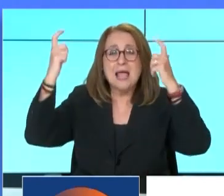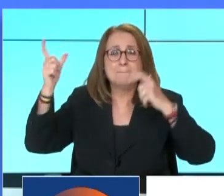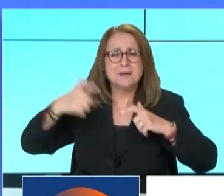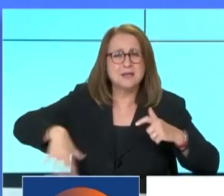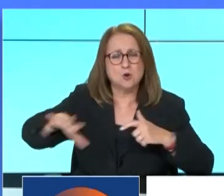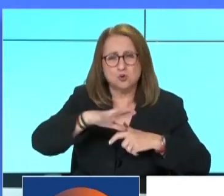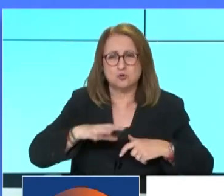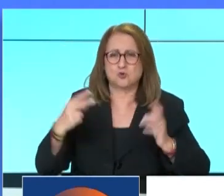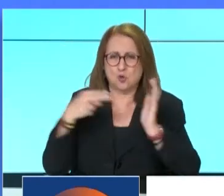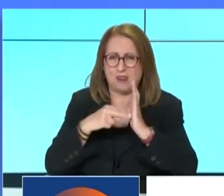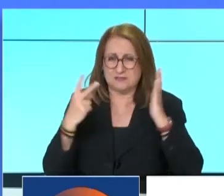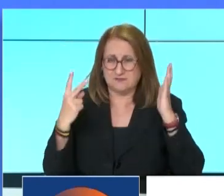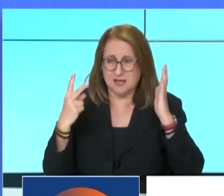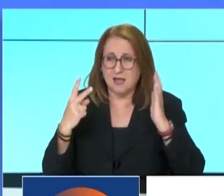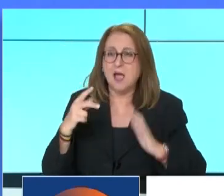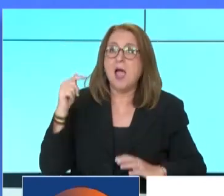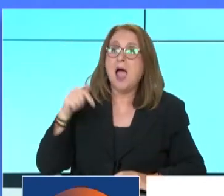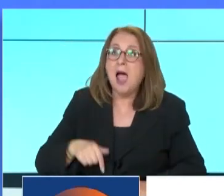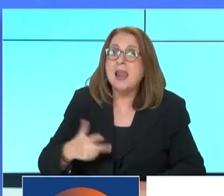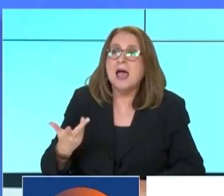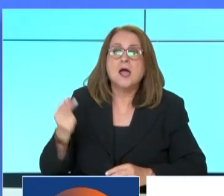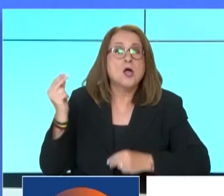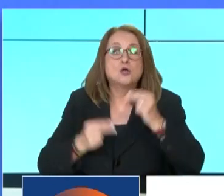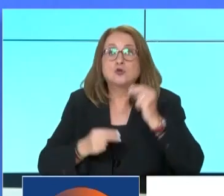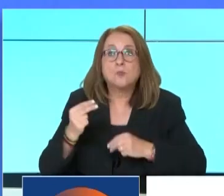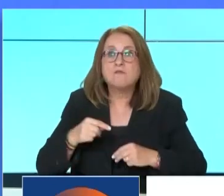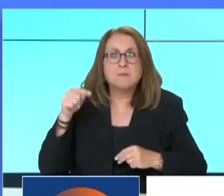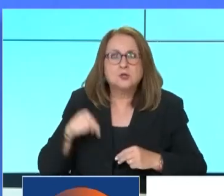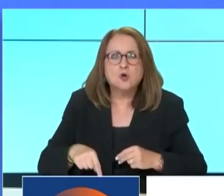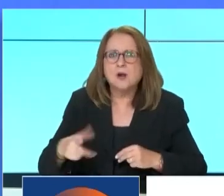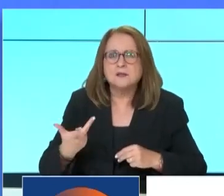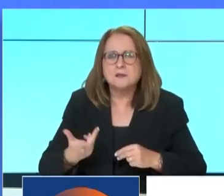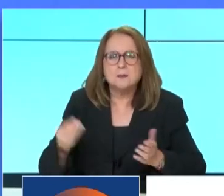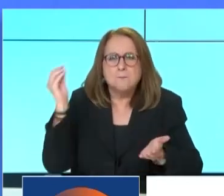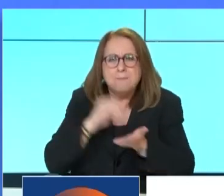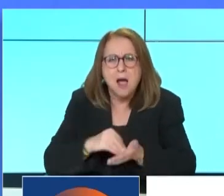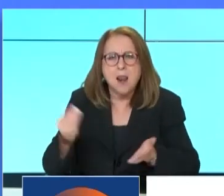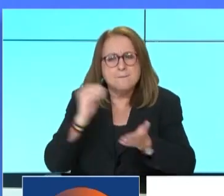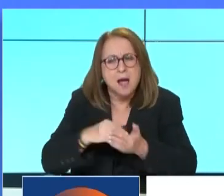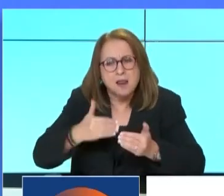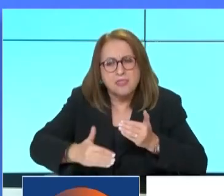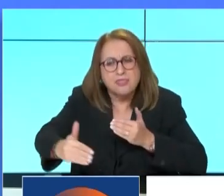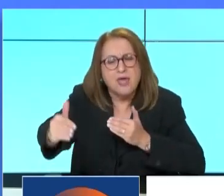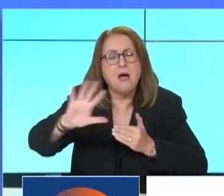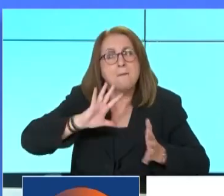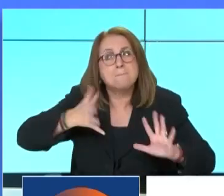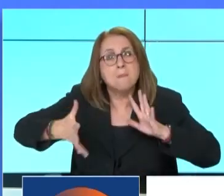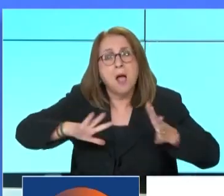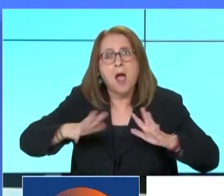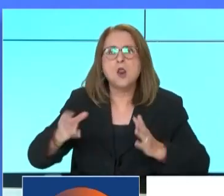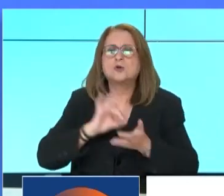πιθανόν να βρεθείς να αντιμετωπίζεις πολλαπλές τέτοιες πυρκαγιές. Κατά συνέπεια, πρέπει να προγραμματίσουμε την πολιτική